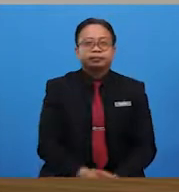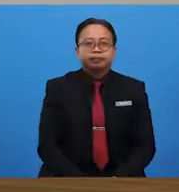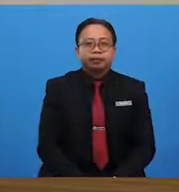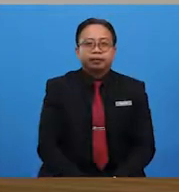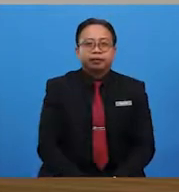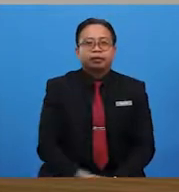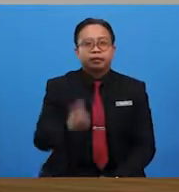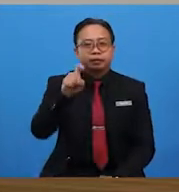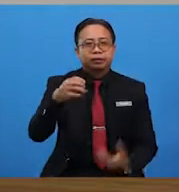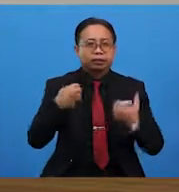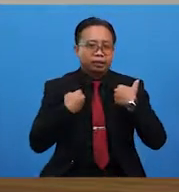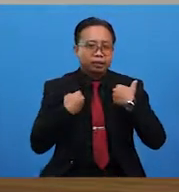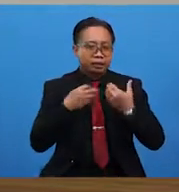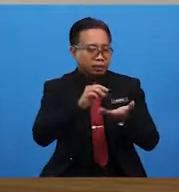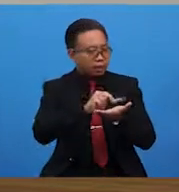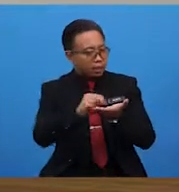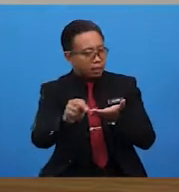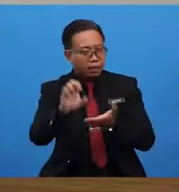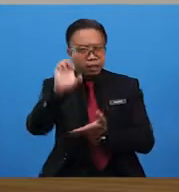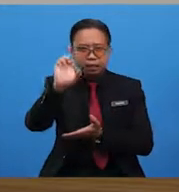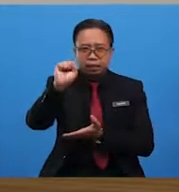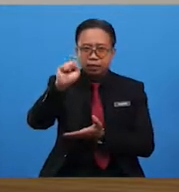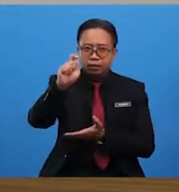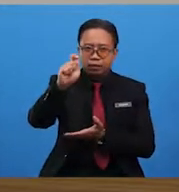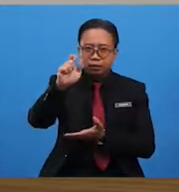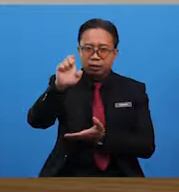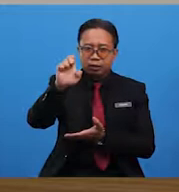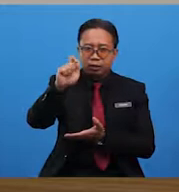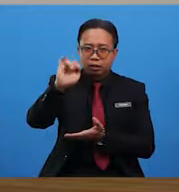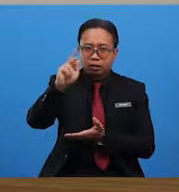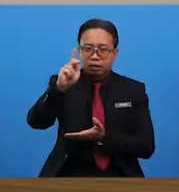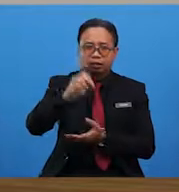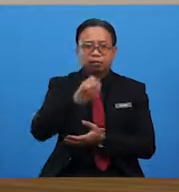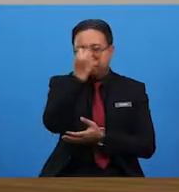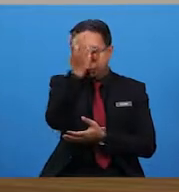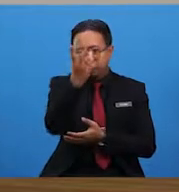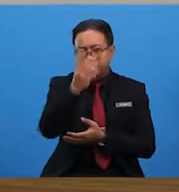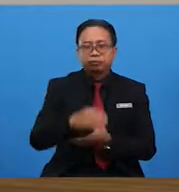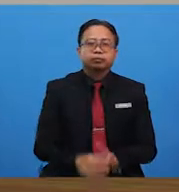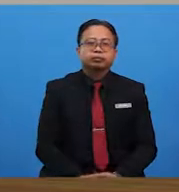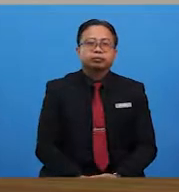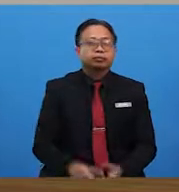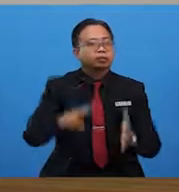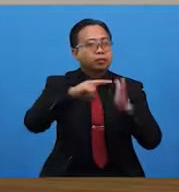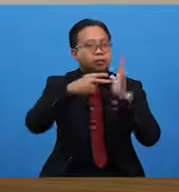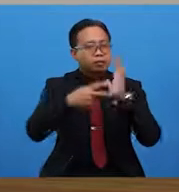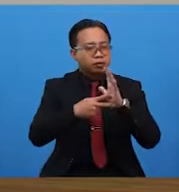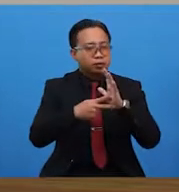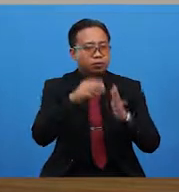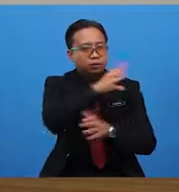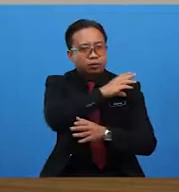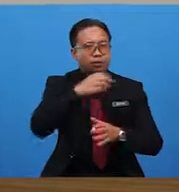perlulah memaparkan Nilai estetik penampilan subjek yang menerangkan tema magnetis tirai